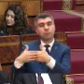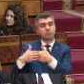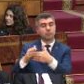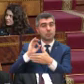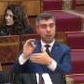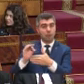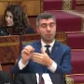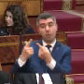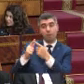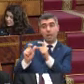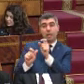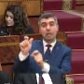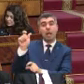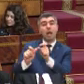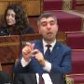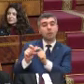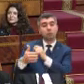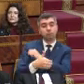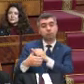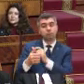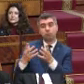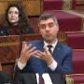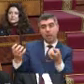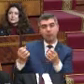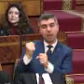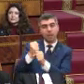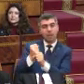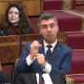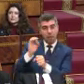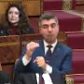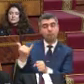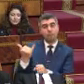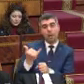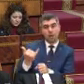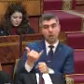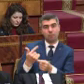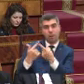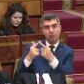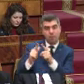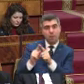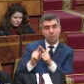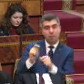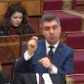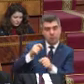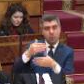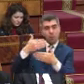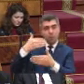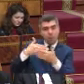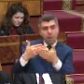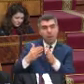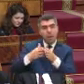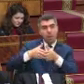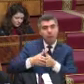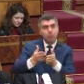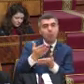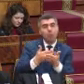مستوى التشغيل ايضا، وكنعرفوا حنا هاد الاحواض شنو هي الفرص الاستثماريه الكبرى اللي كتعطيها، كنعرفوا الحداده والبنايه ديال السفن الى غير